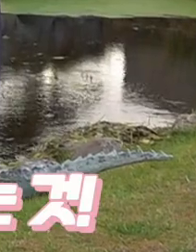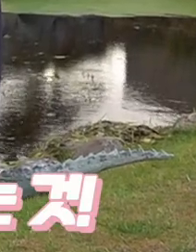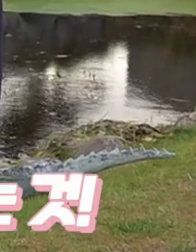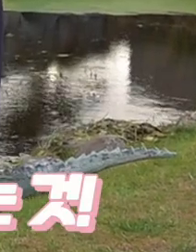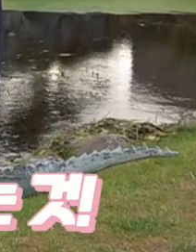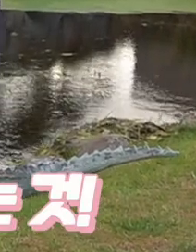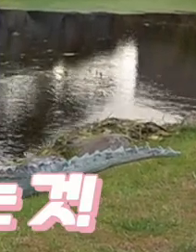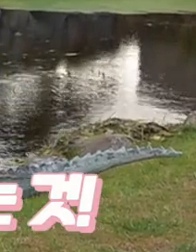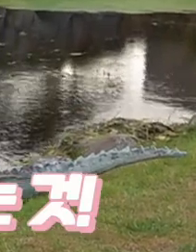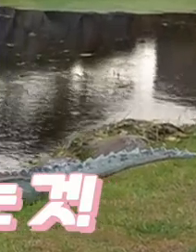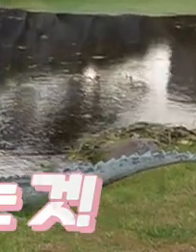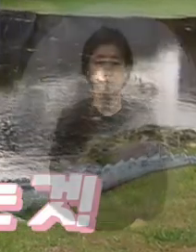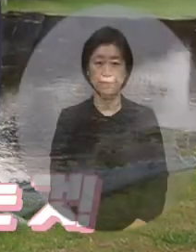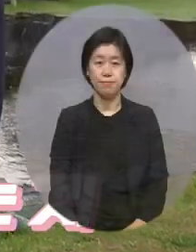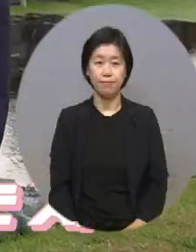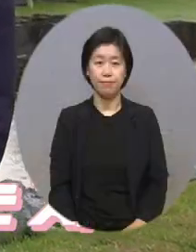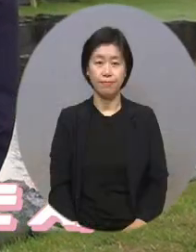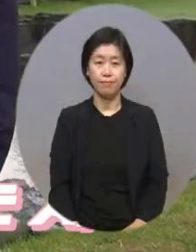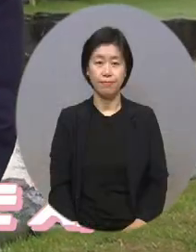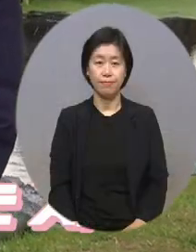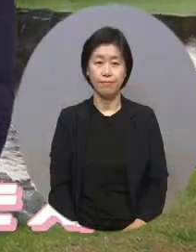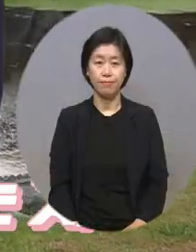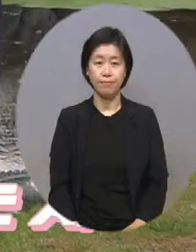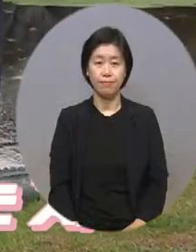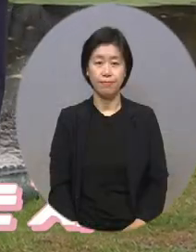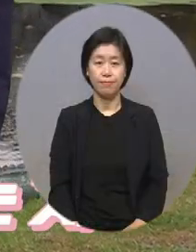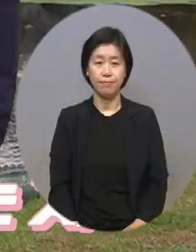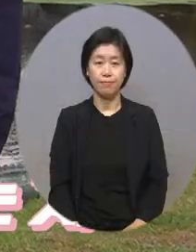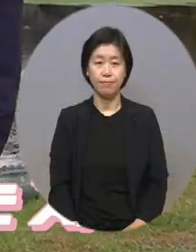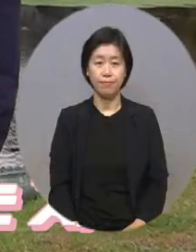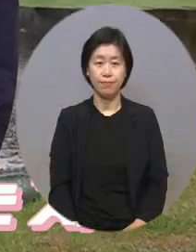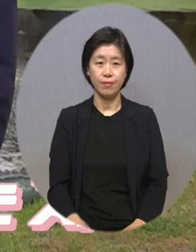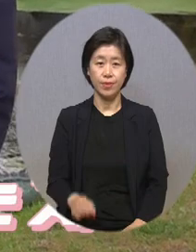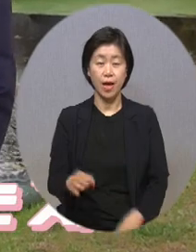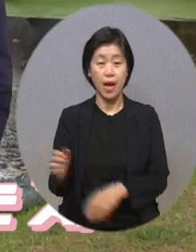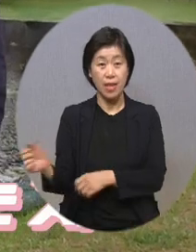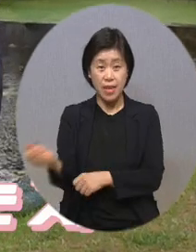그 벙커는 헤드 무게로 때려야지. 네. 힘으로 때렸다가는